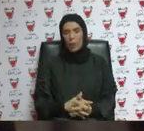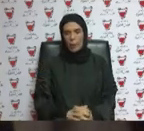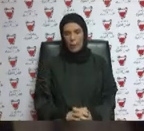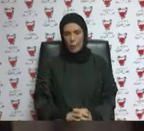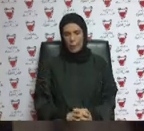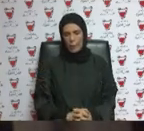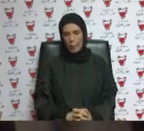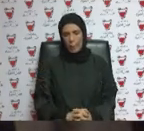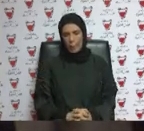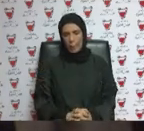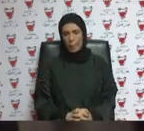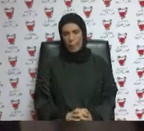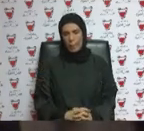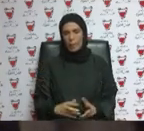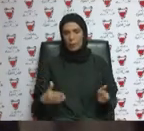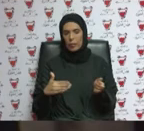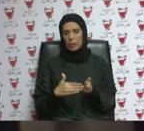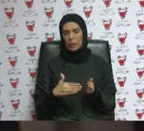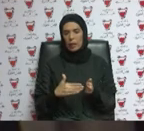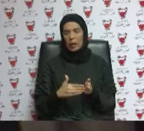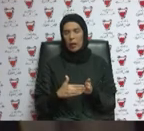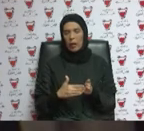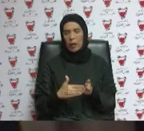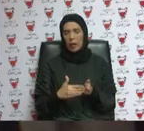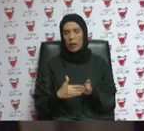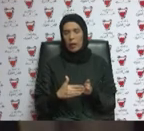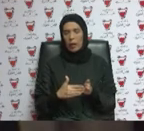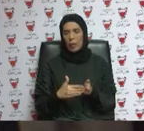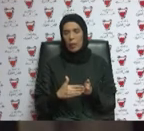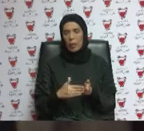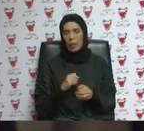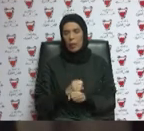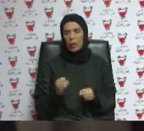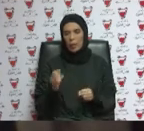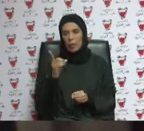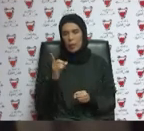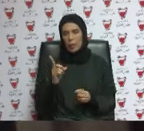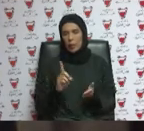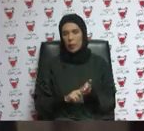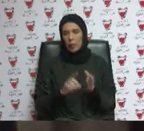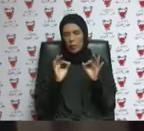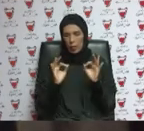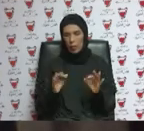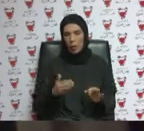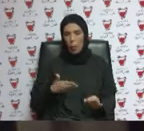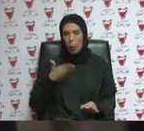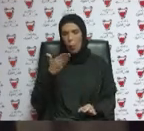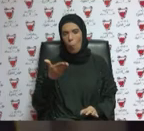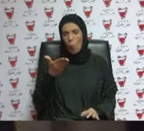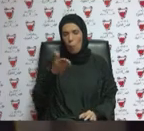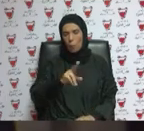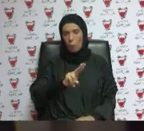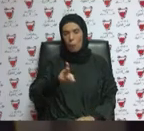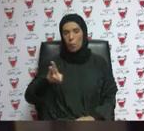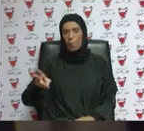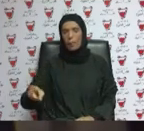لصندوق التأمين ضد التعطل. أختم معالي الرئيس بالقول بأن هذا المشروع يؤكد كذلك على المبادرات التي